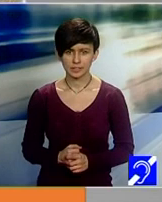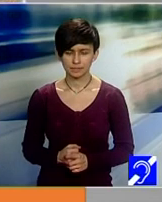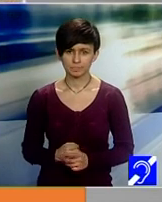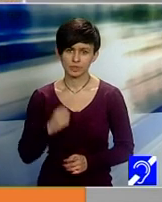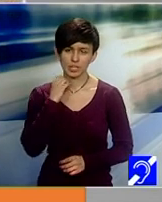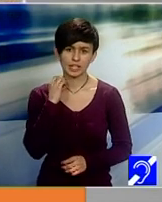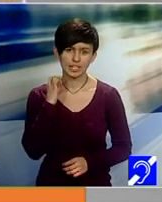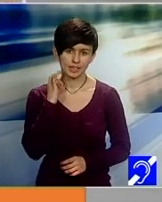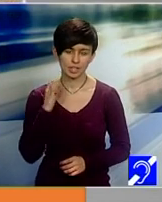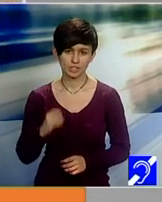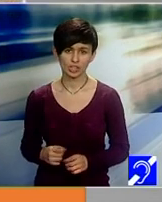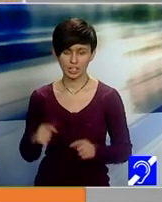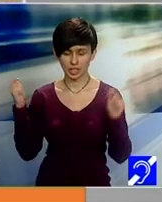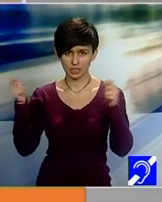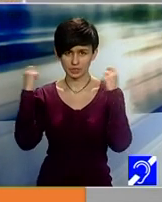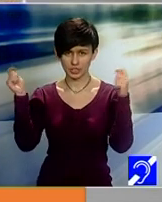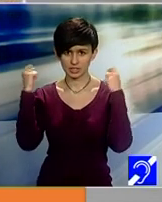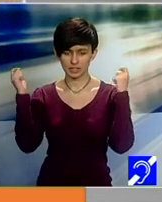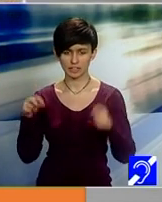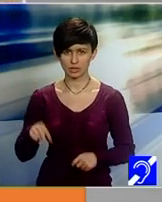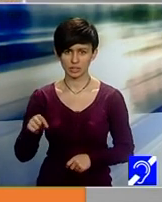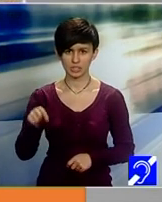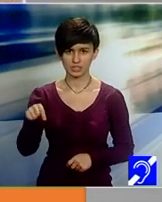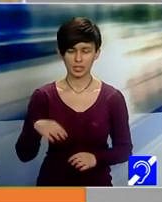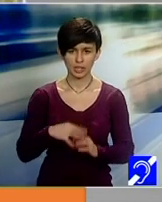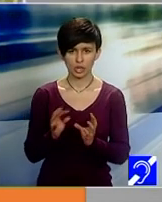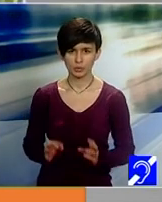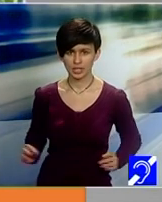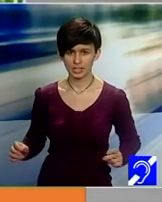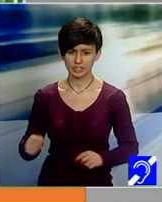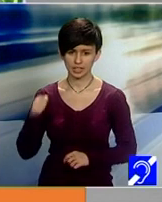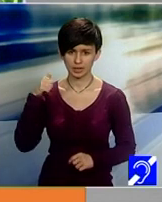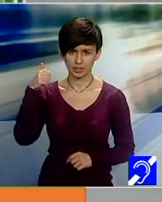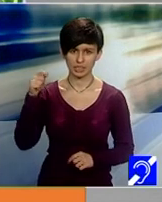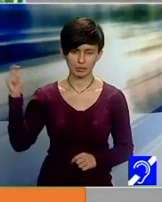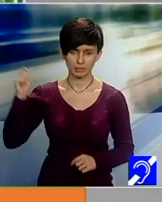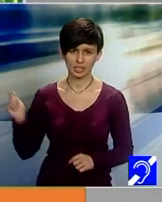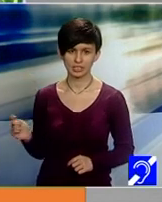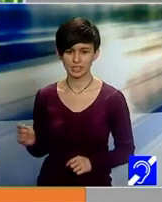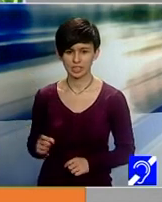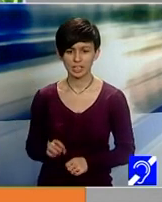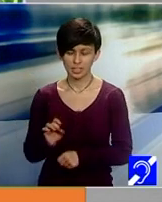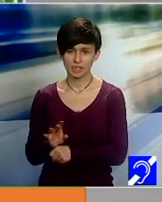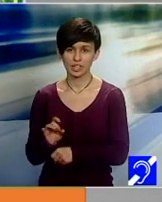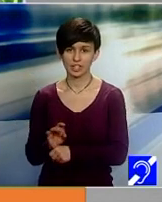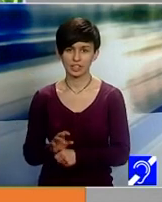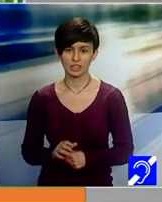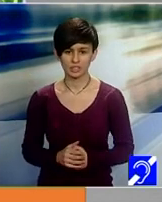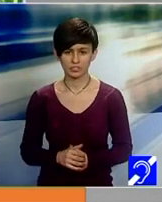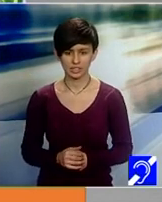de Semințe, România e printre primele țări care epuizează stocurile.